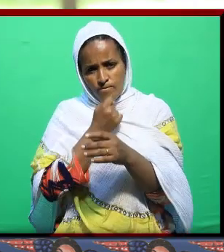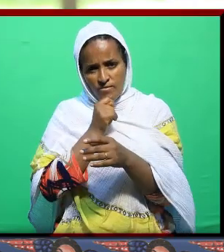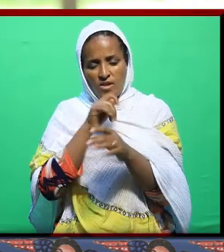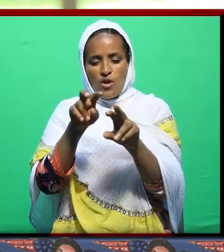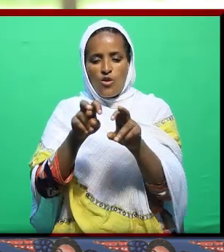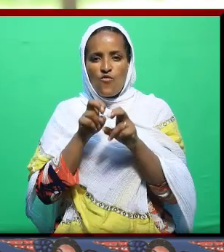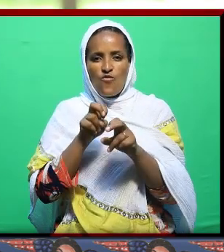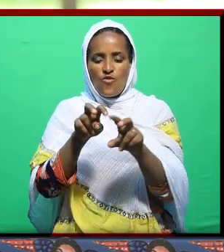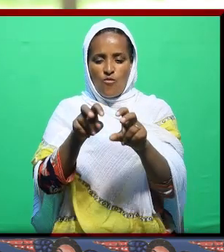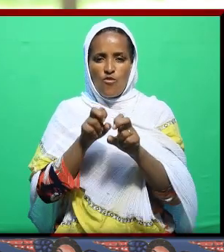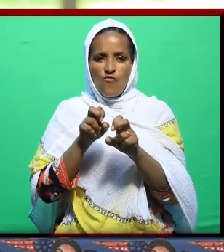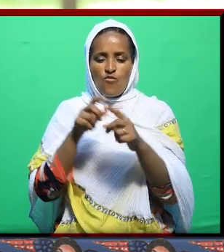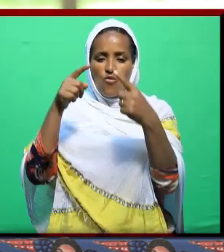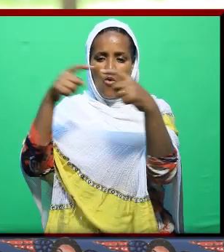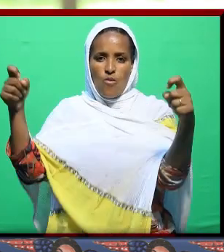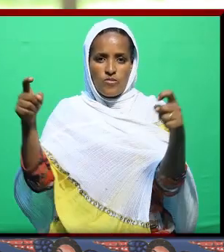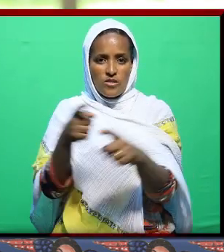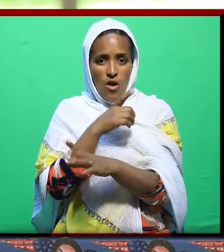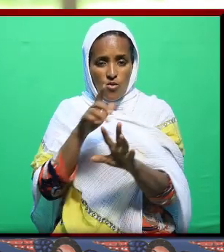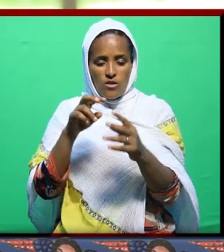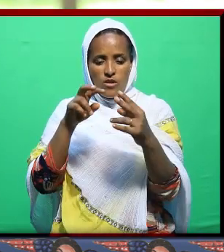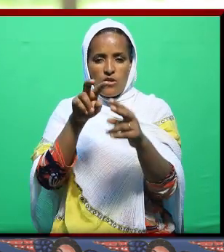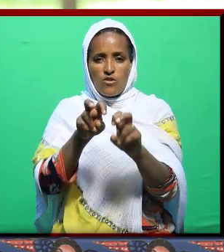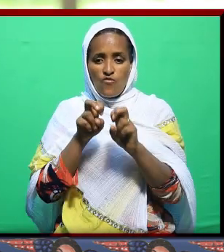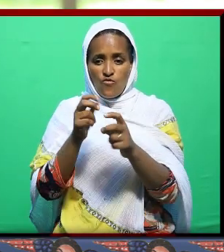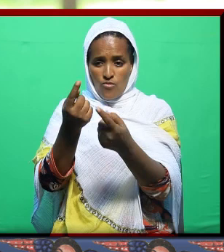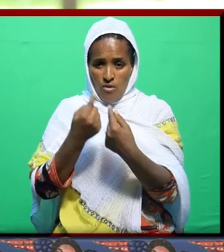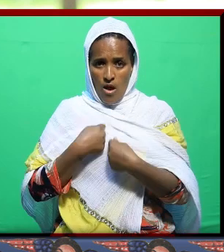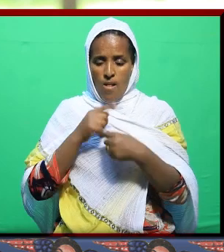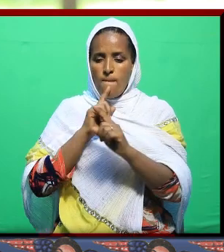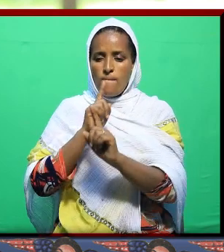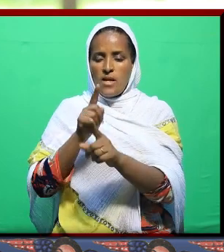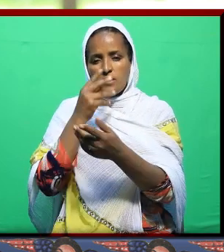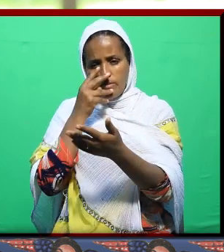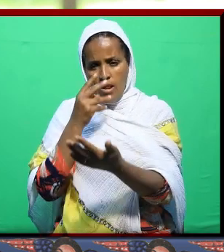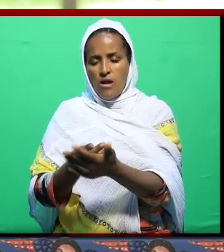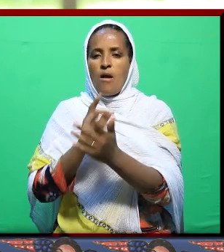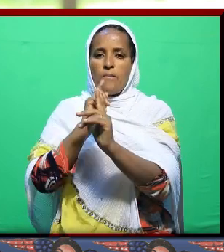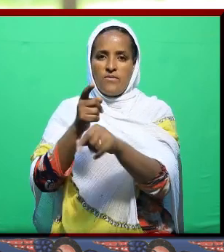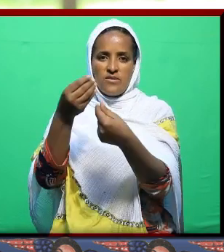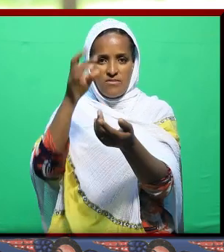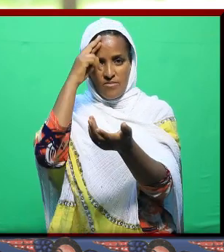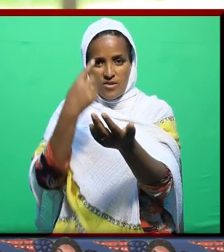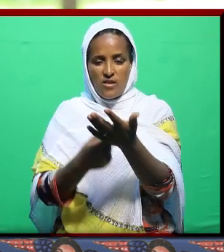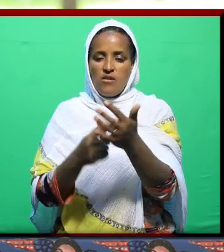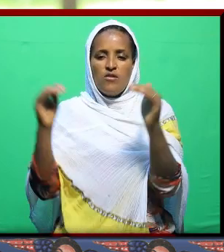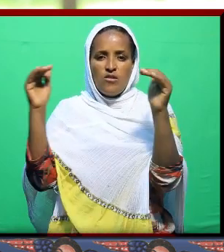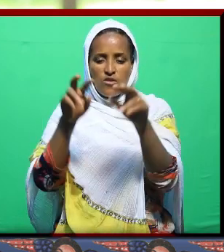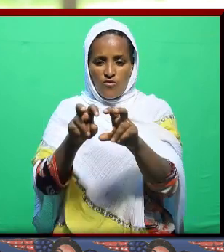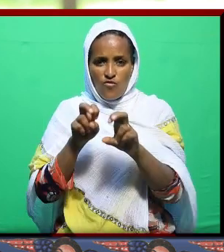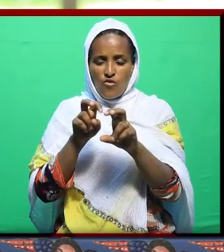ታግሰን ክፉን በክፉ ልንቋቋም ሳይሆን ክፉን በመልካም ድል አድርገን ይትቃወም ወለኩ